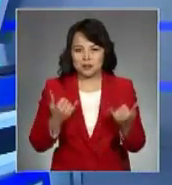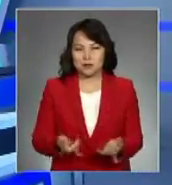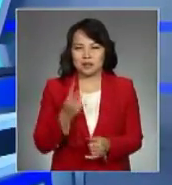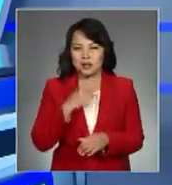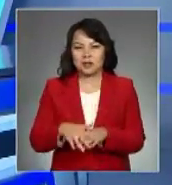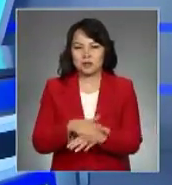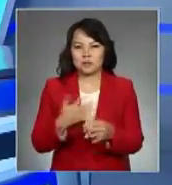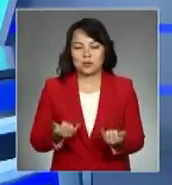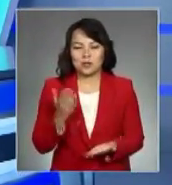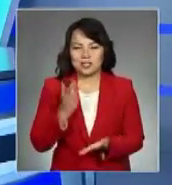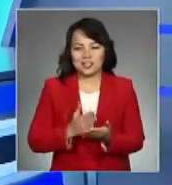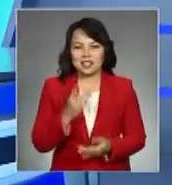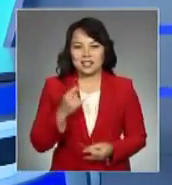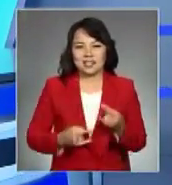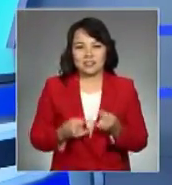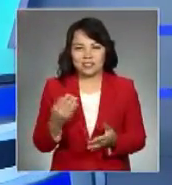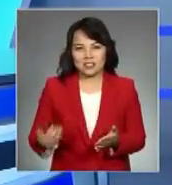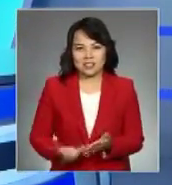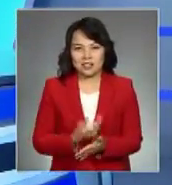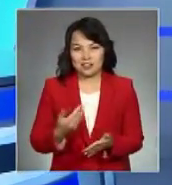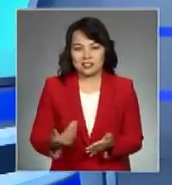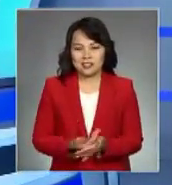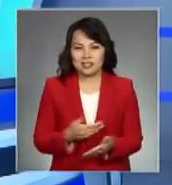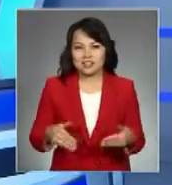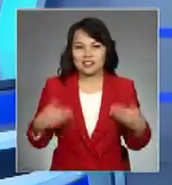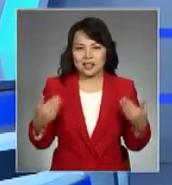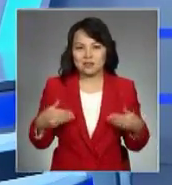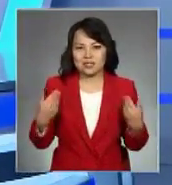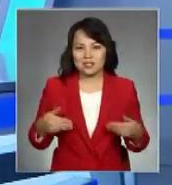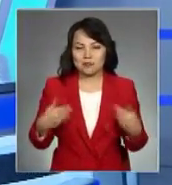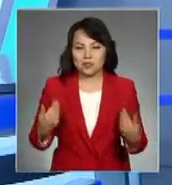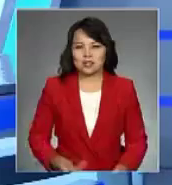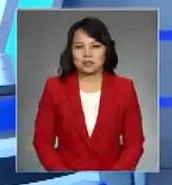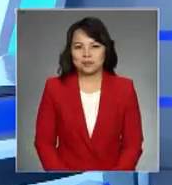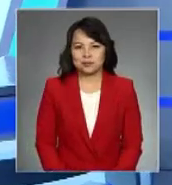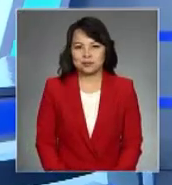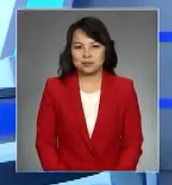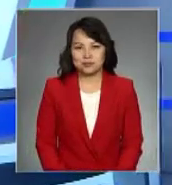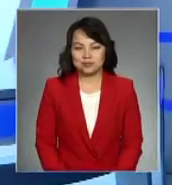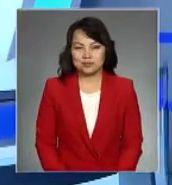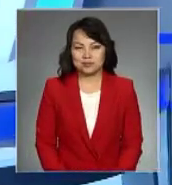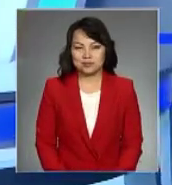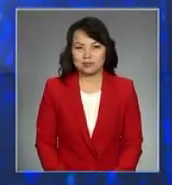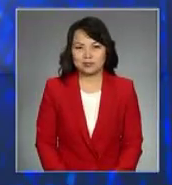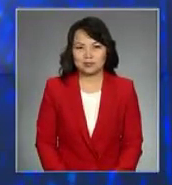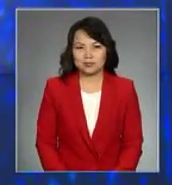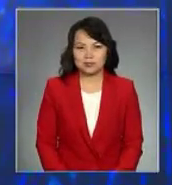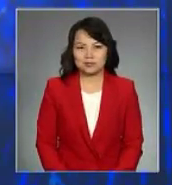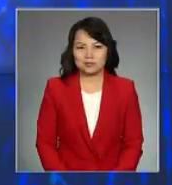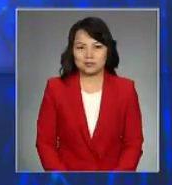Басты ақпаратқа арнау жұмысын жалғастырады. Студияда Марал Байғара, сурдо аудармашы Шырын Қожбанова.